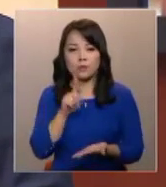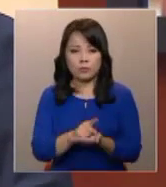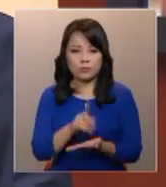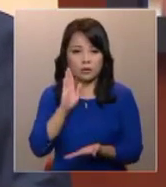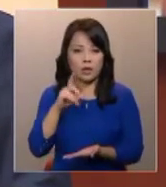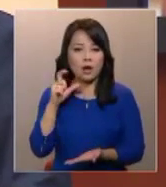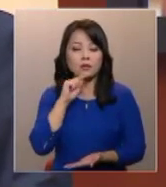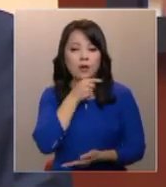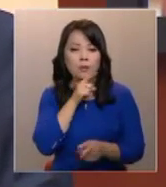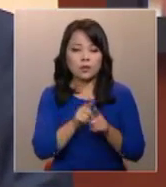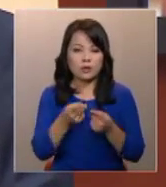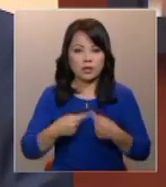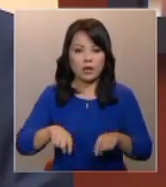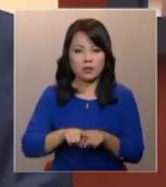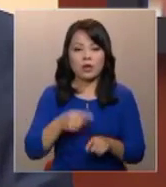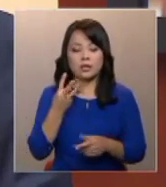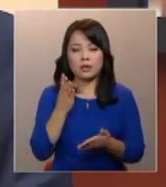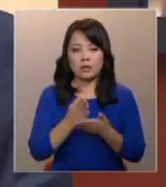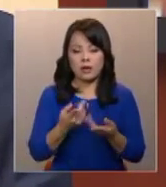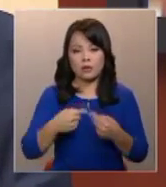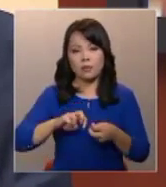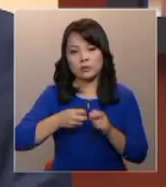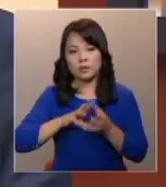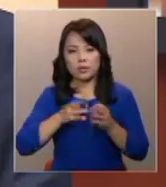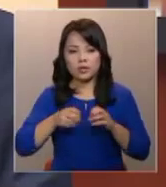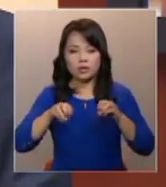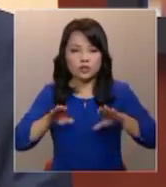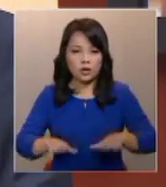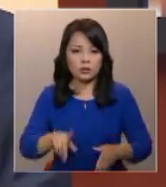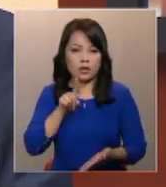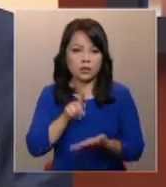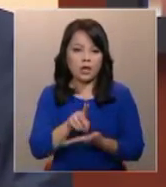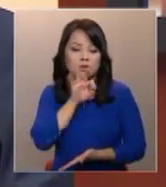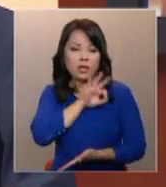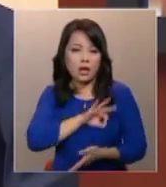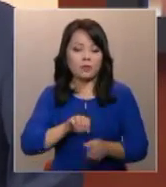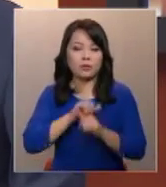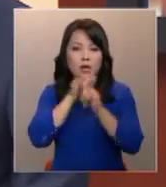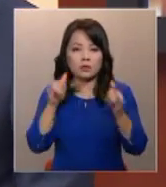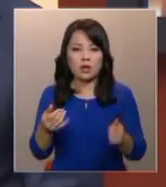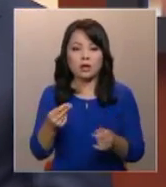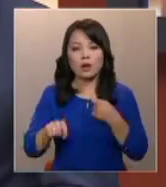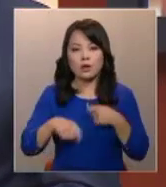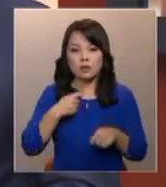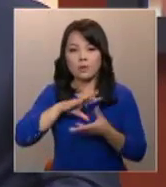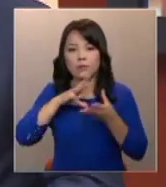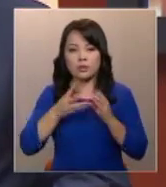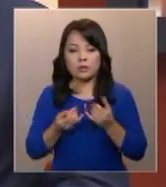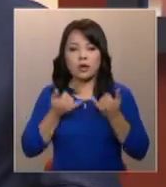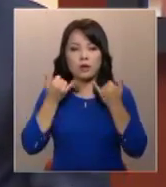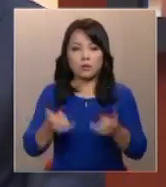аймақтар жұмысына қатысты бірқатар мәселелерді шешуге, олардың тиімділігін арттыруға, шығындарды оңтайландыруға мүмкіндік береді.